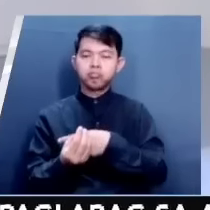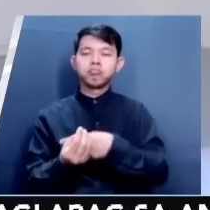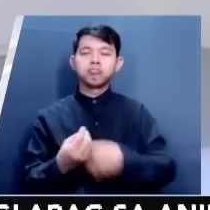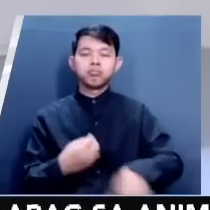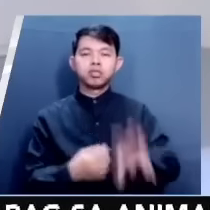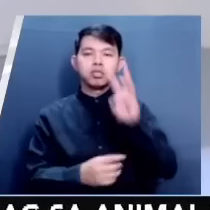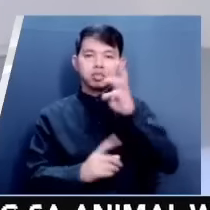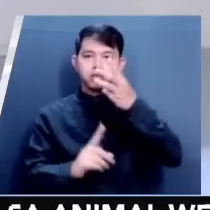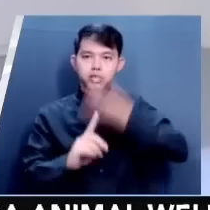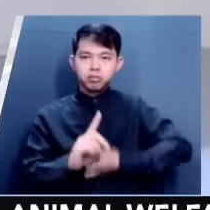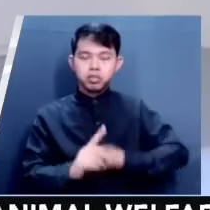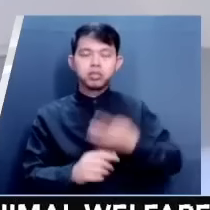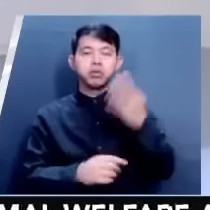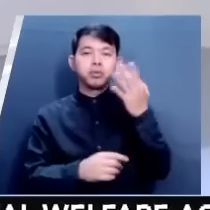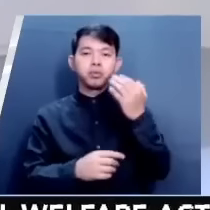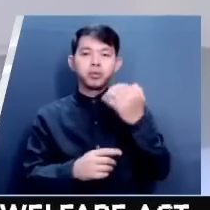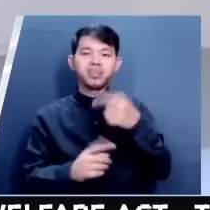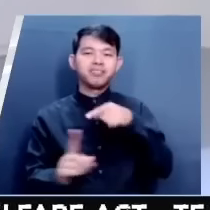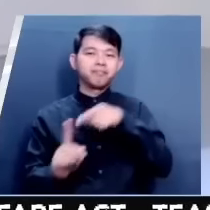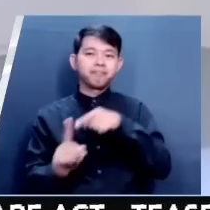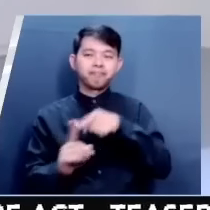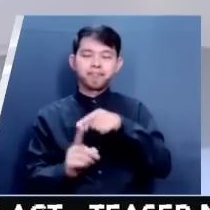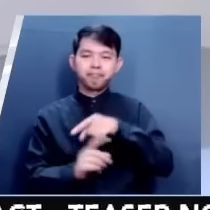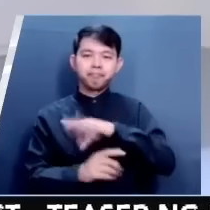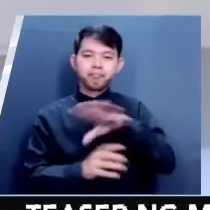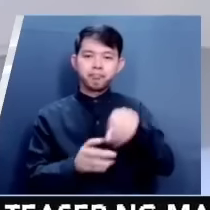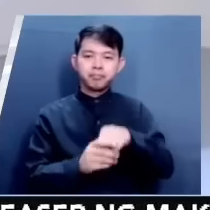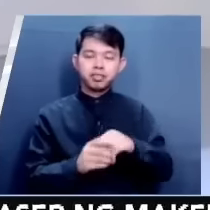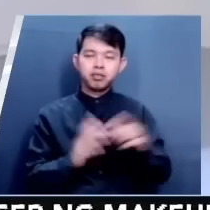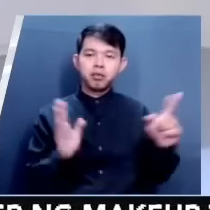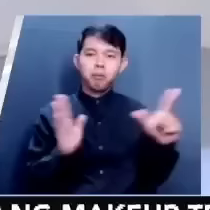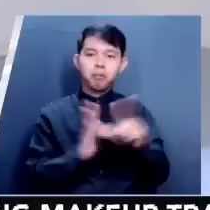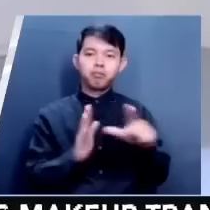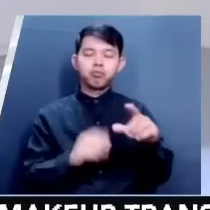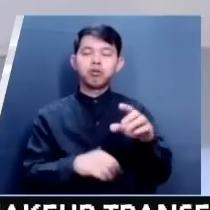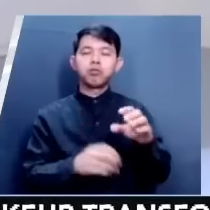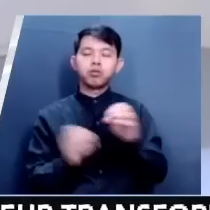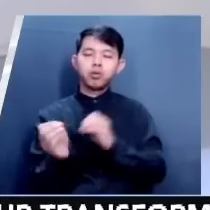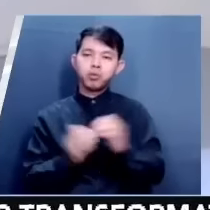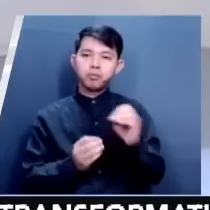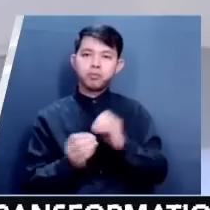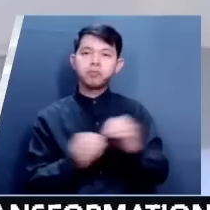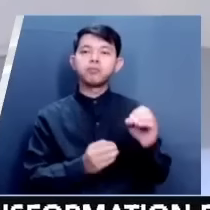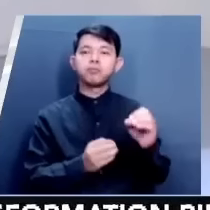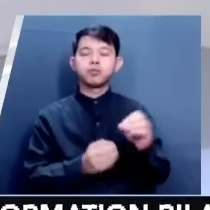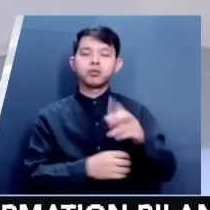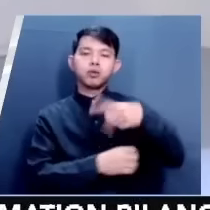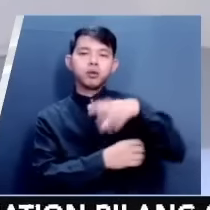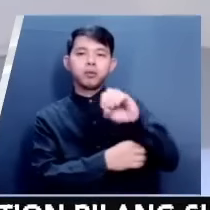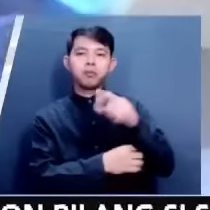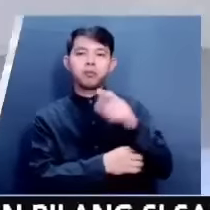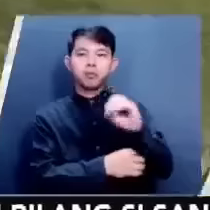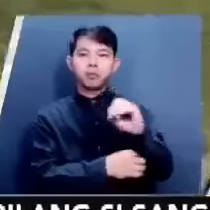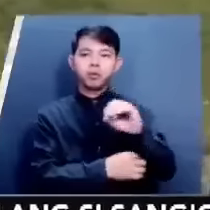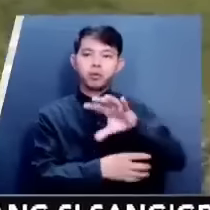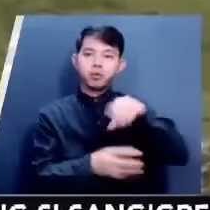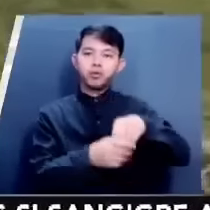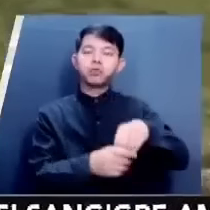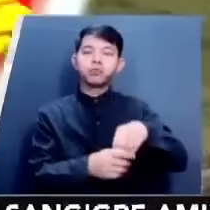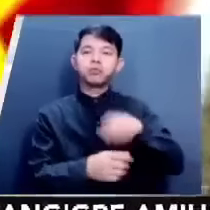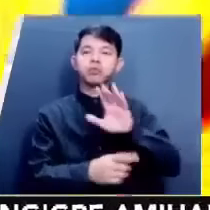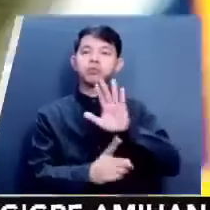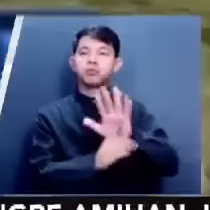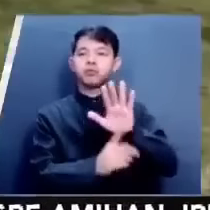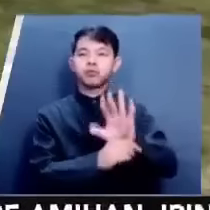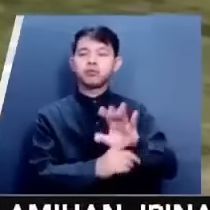sa pagkakasangkot umano nito sa ilegal na operasyon ng Pogo sa kanyang lugar. May report si Joseph Moro.